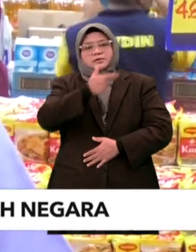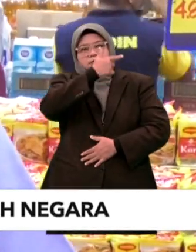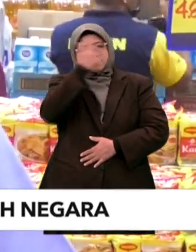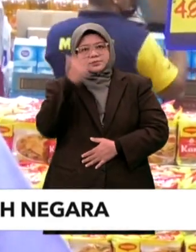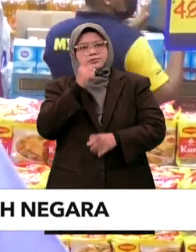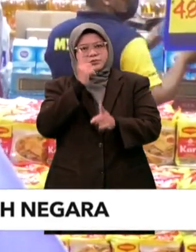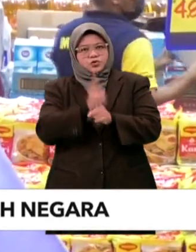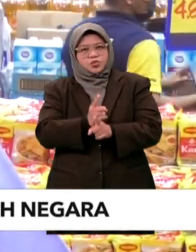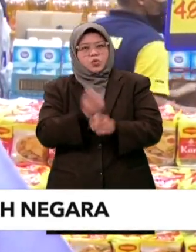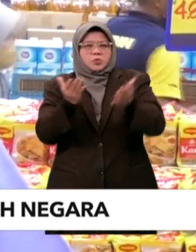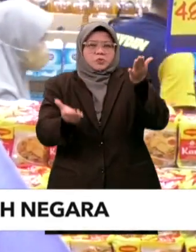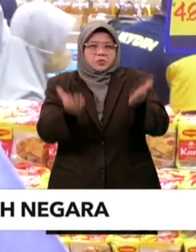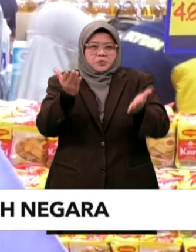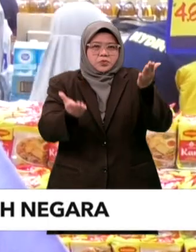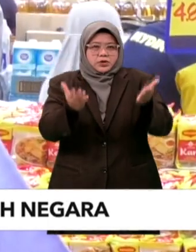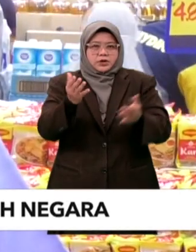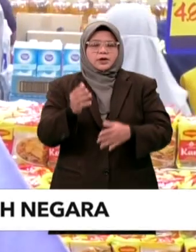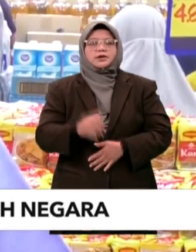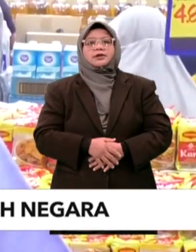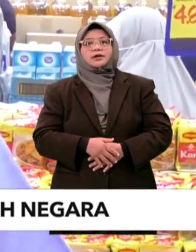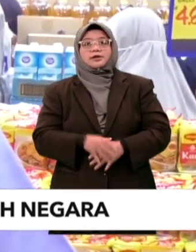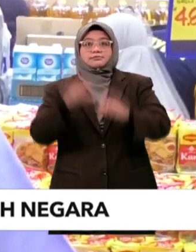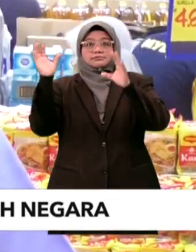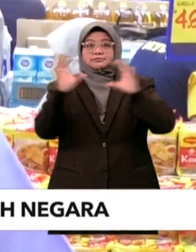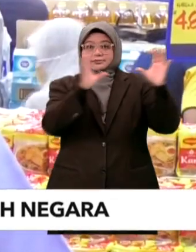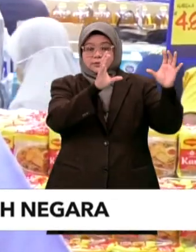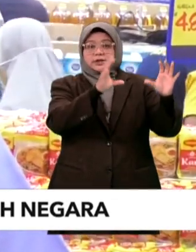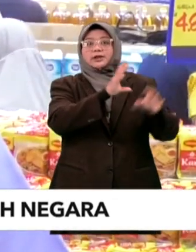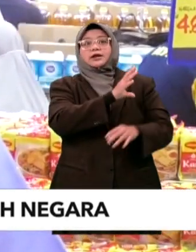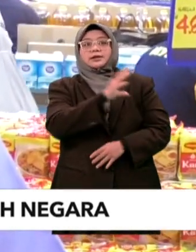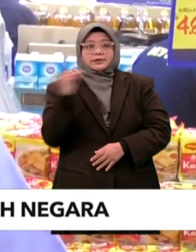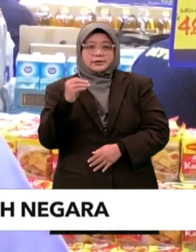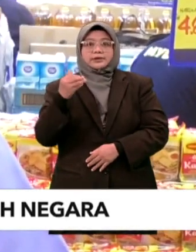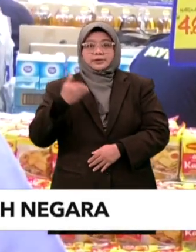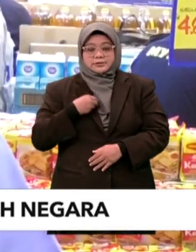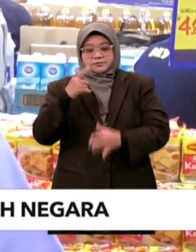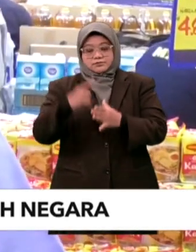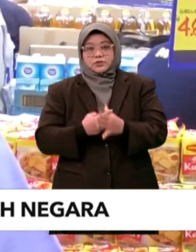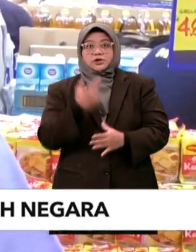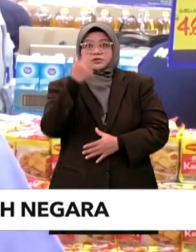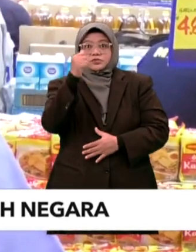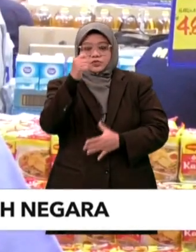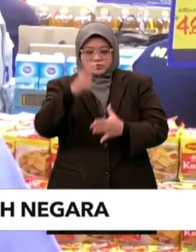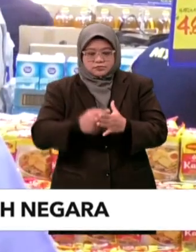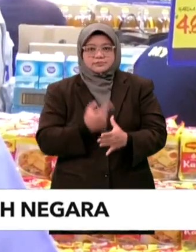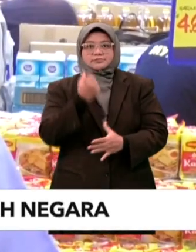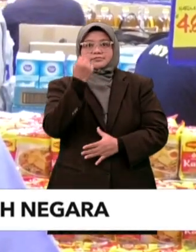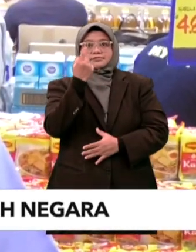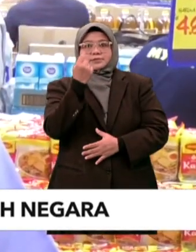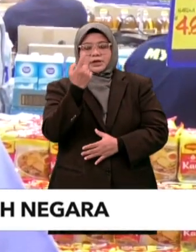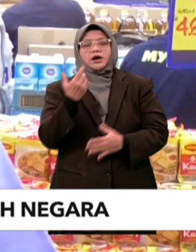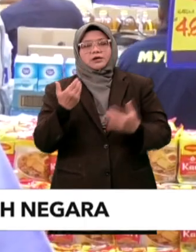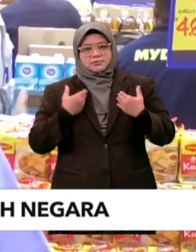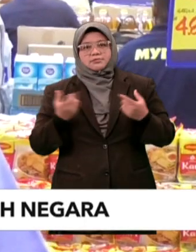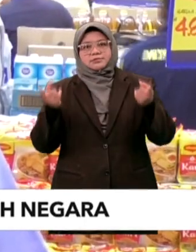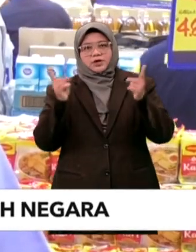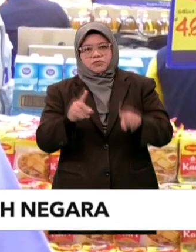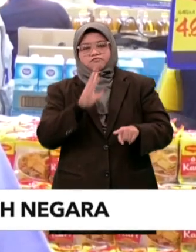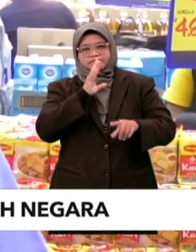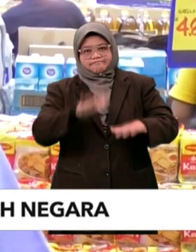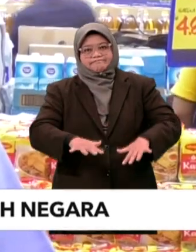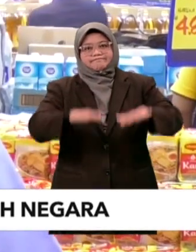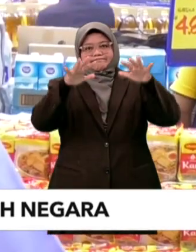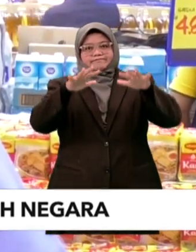ramalan yang dibuat oleh Malaysia bahwa bulan 10 bulan 11 nih kebelaka bencana banjir yang besar